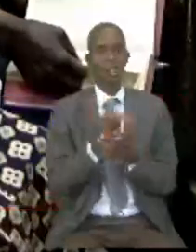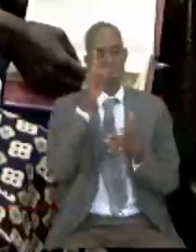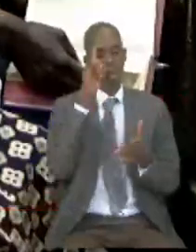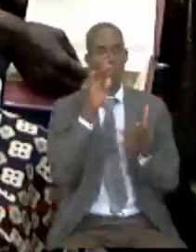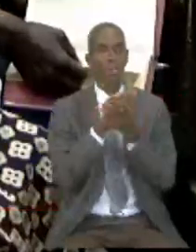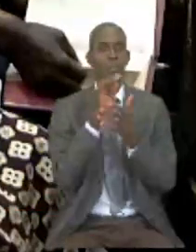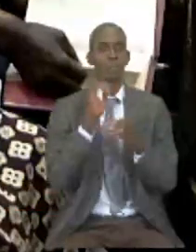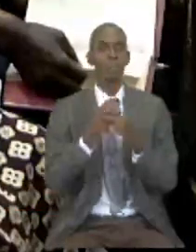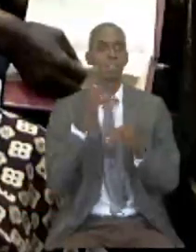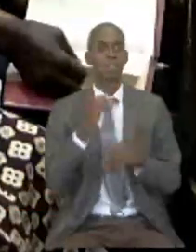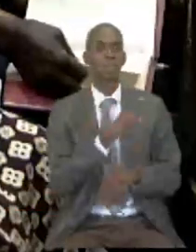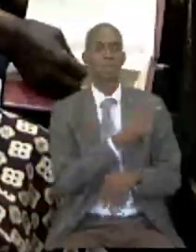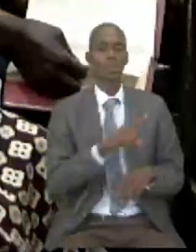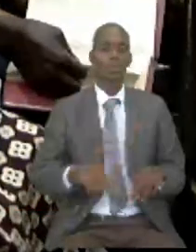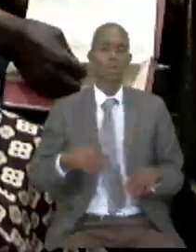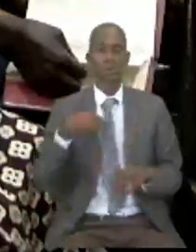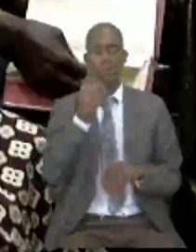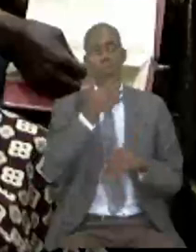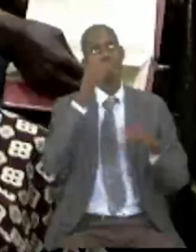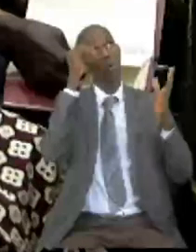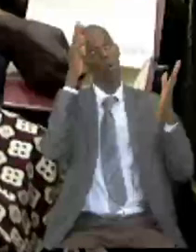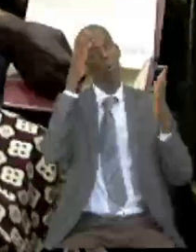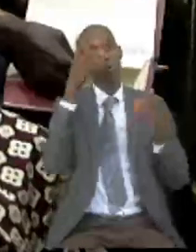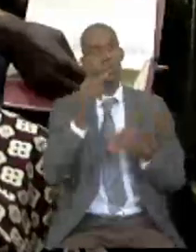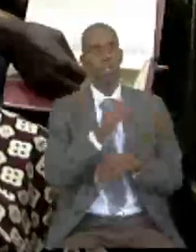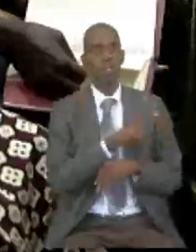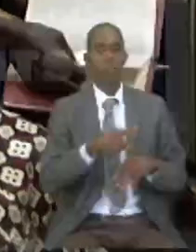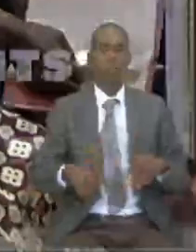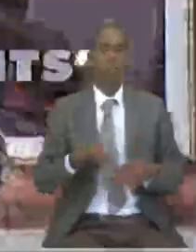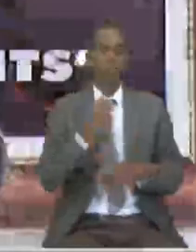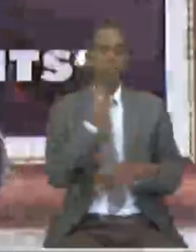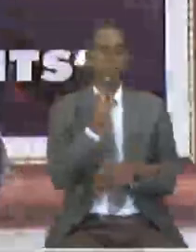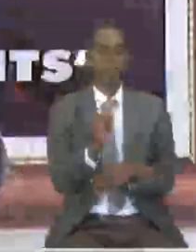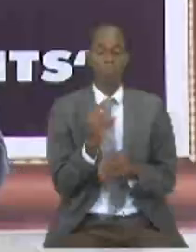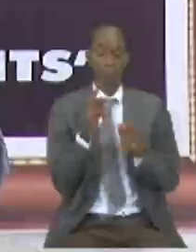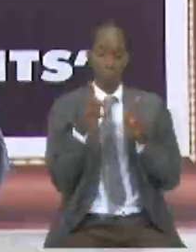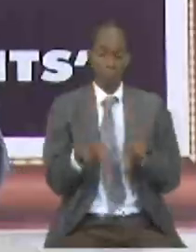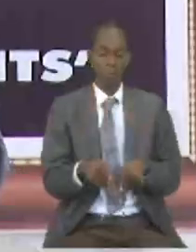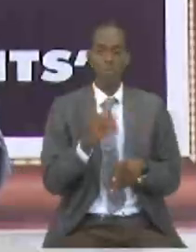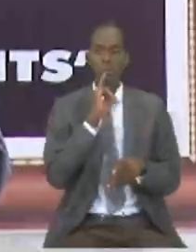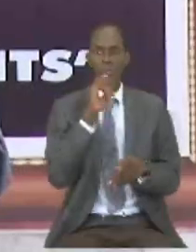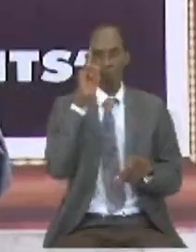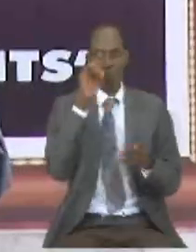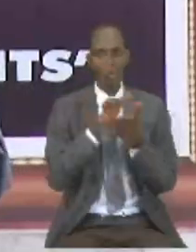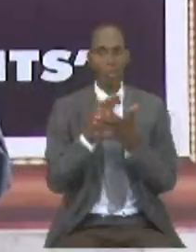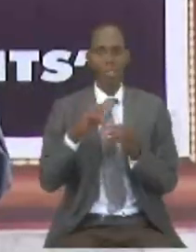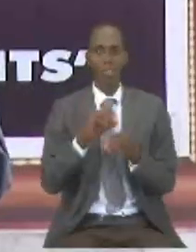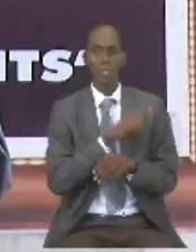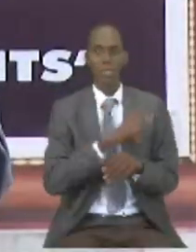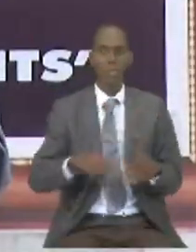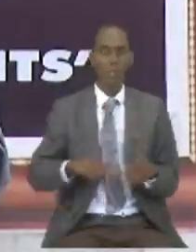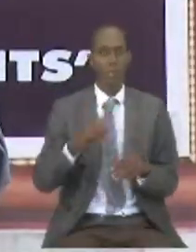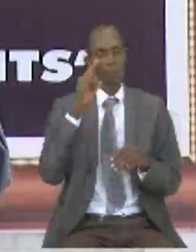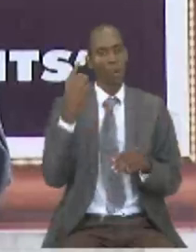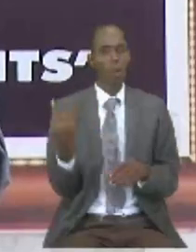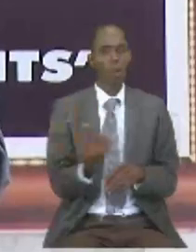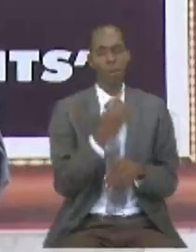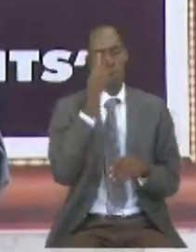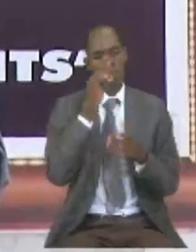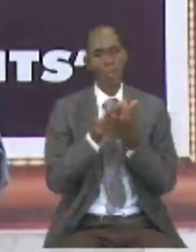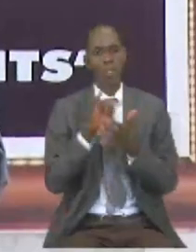soit l'homme qui se confie dans l'Éternel et dont l'Éternel est l'espérance. La personne se confie en